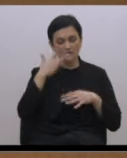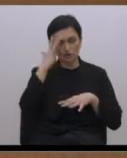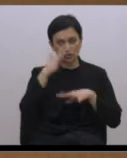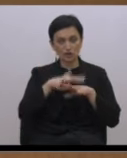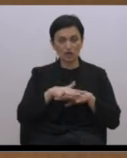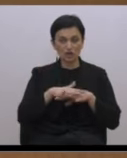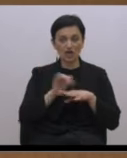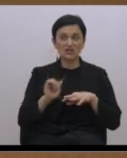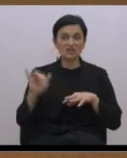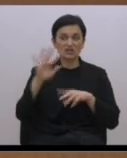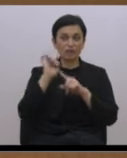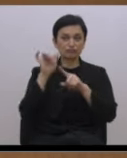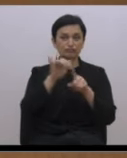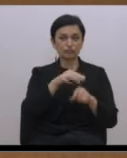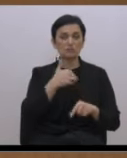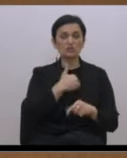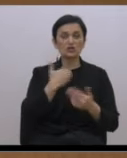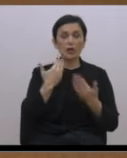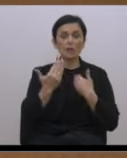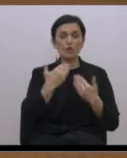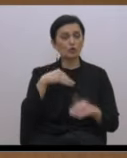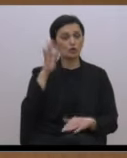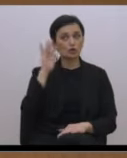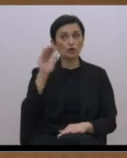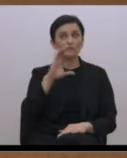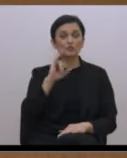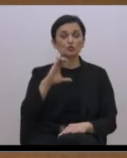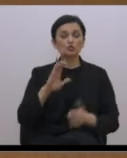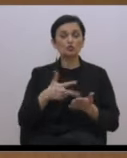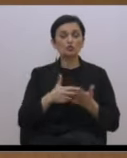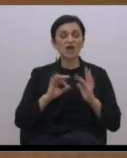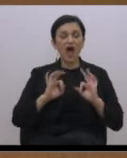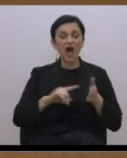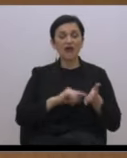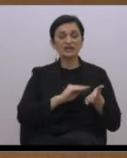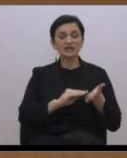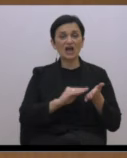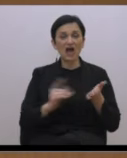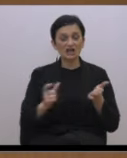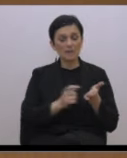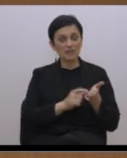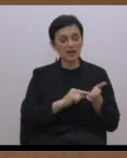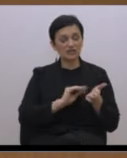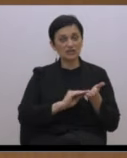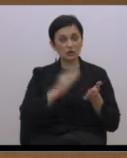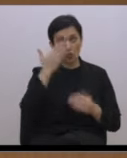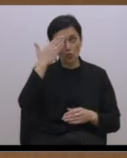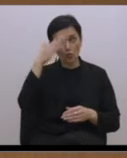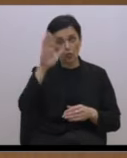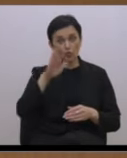და დასავლეთზე, მაგრამ მე მაინც მინდა მოგიწოდოთ და შეგახსენოთ სუსის ანგარიში ის პასაჟი, სადაც წერია, რომ უცხო